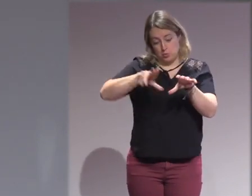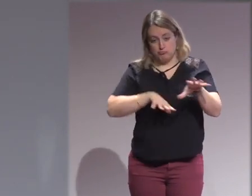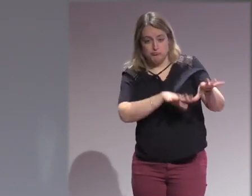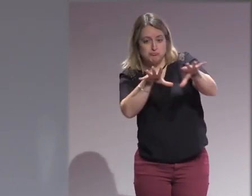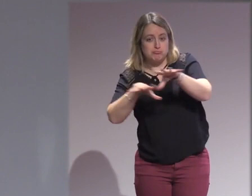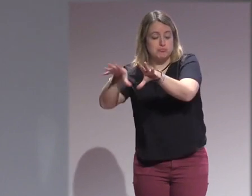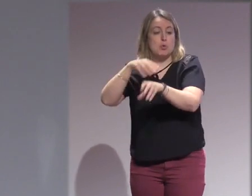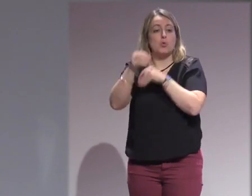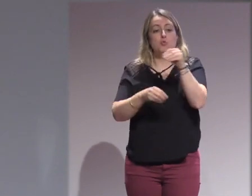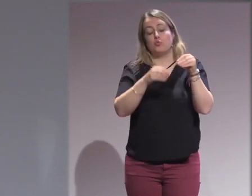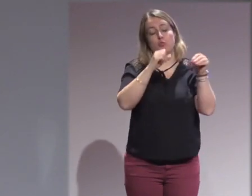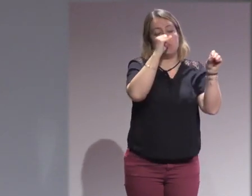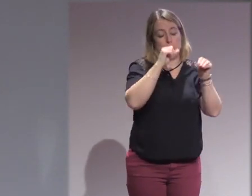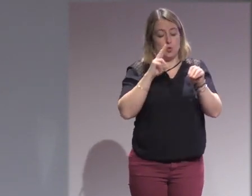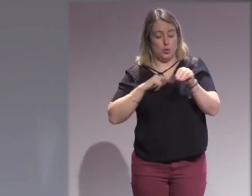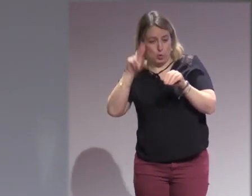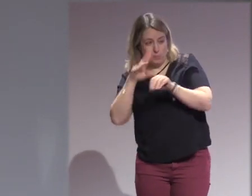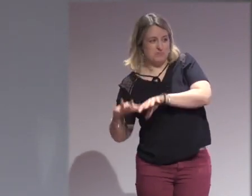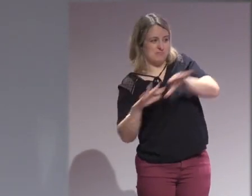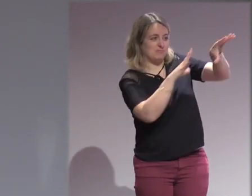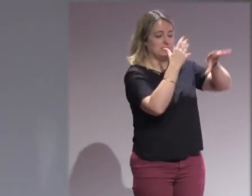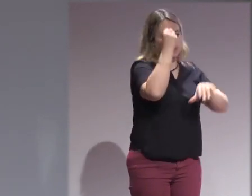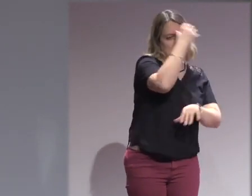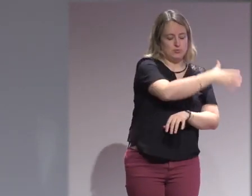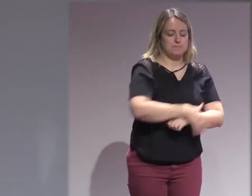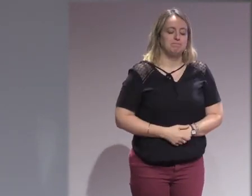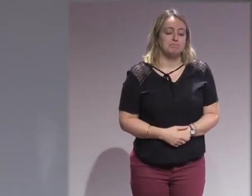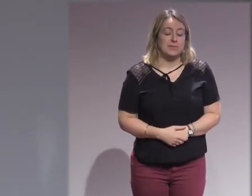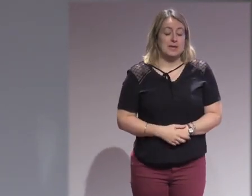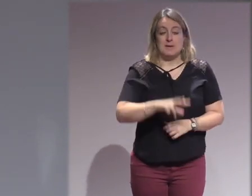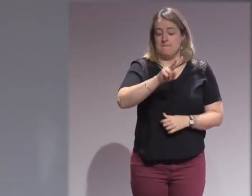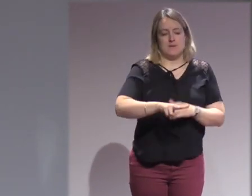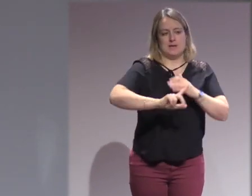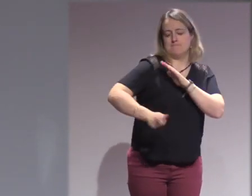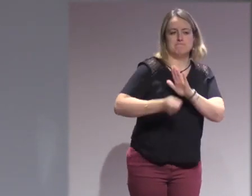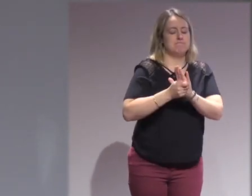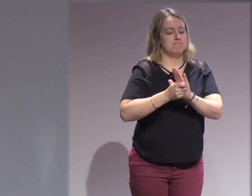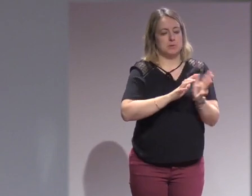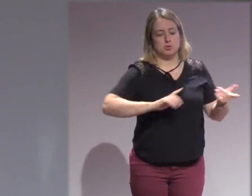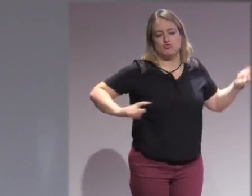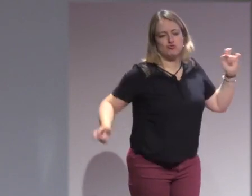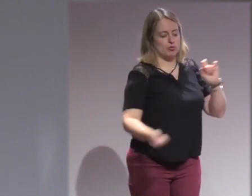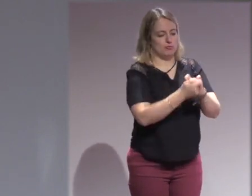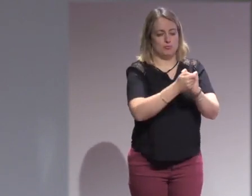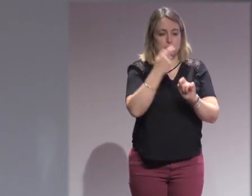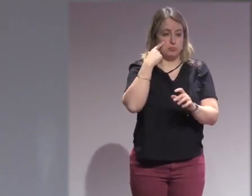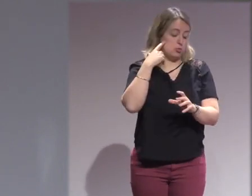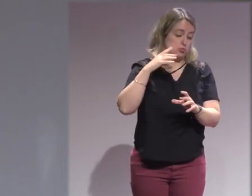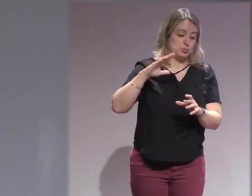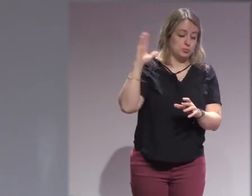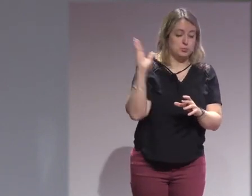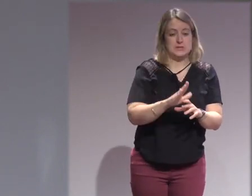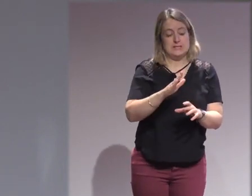dire inter-occident. Mais effectivement, le moment de la grosse bascule, c'est-à-dire où là l'adoption internationale devient quasi